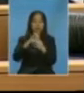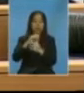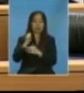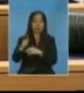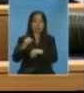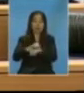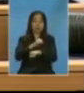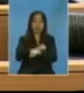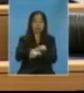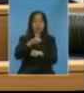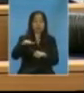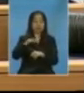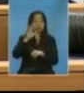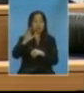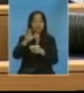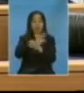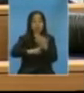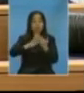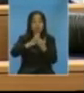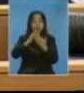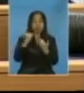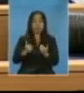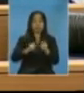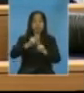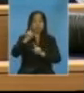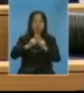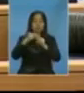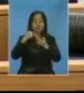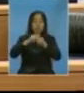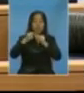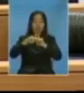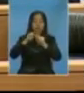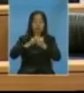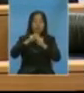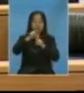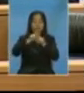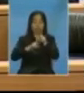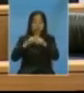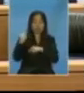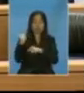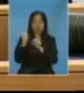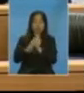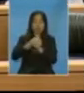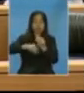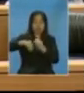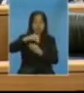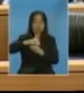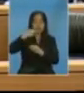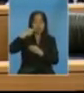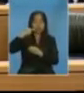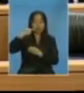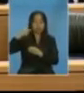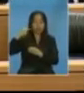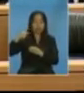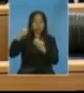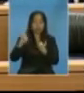ทั่วไปในประเทศปรากฏว่าเศรษฐกิจยิ่งมีปัญหายิ่งตกต่ำรายได้ก็ยิ่งขาดหลายประเทศในตะวันตก